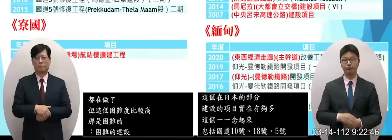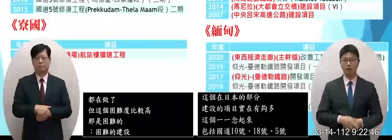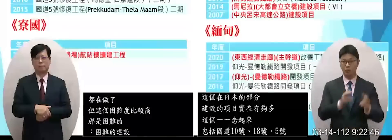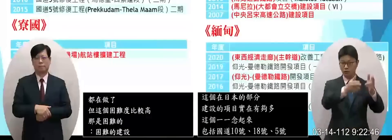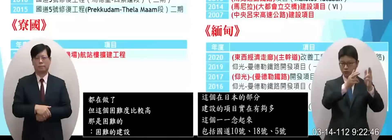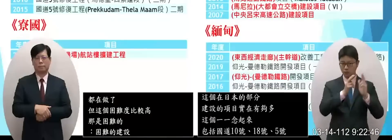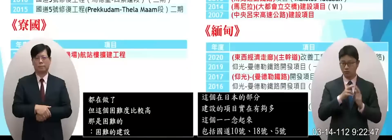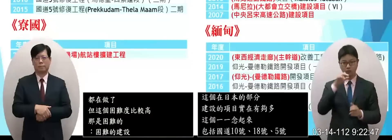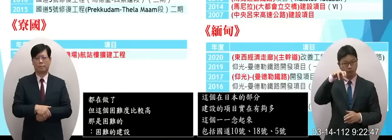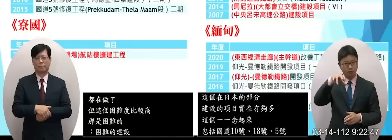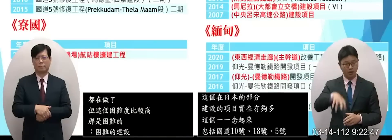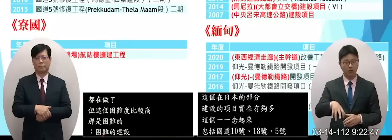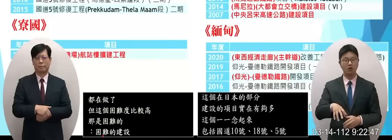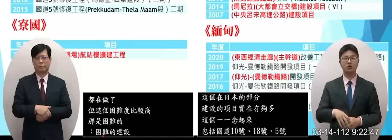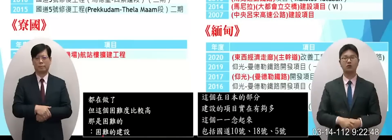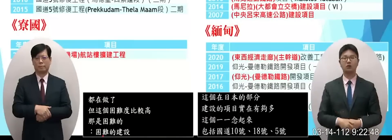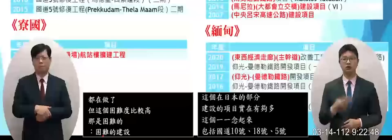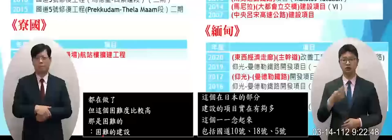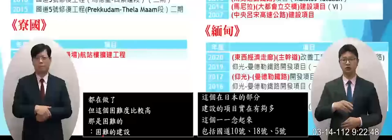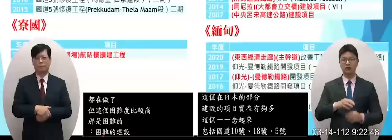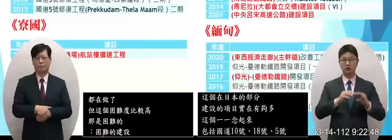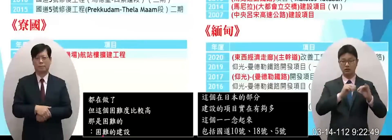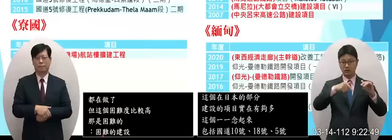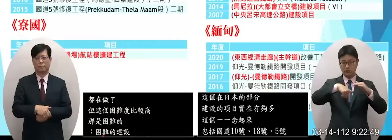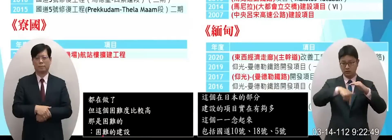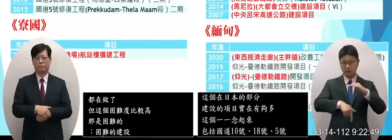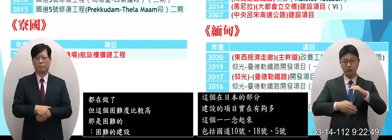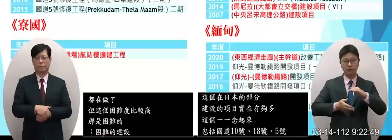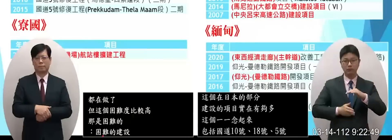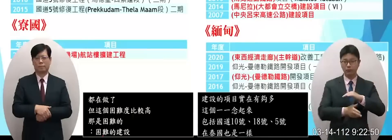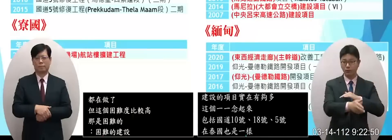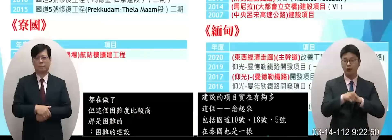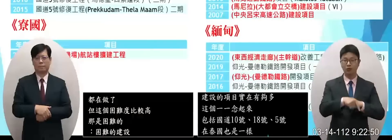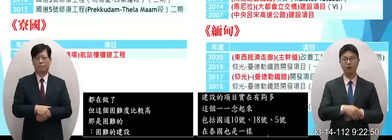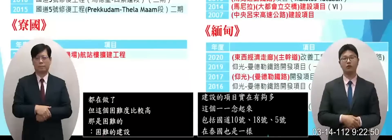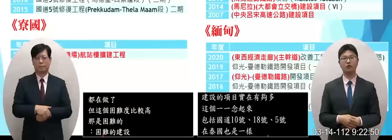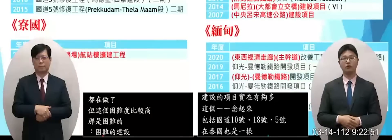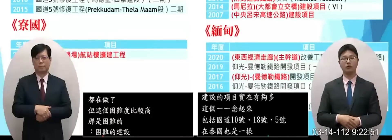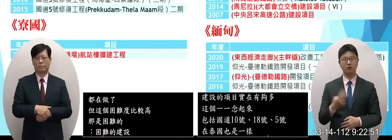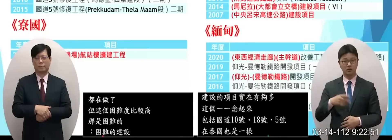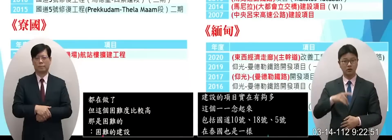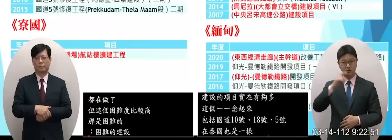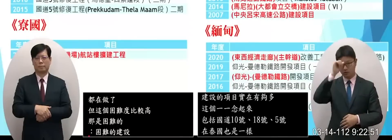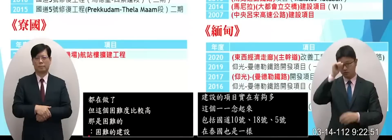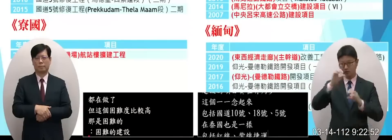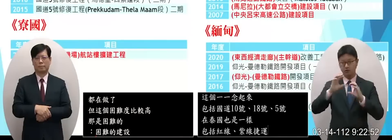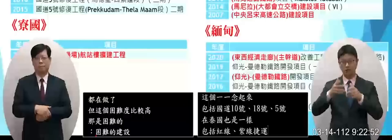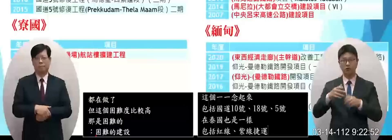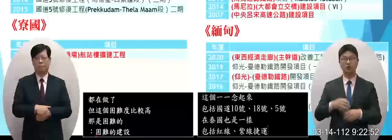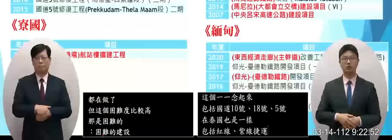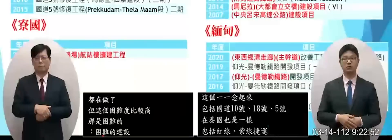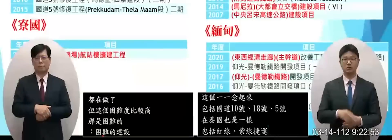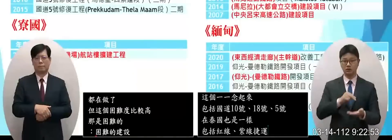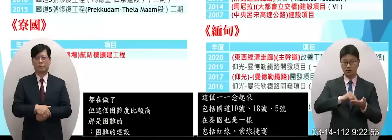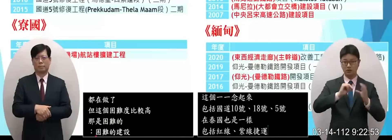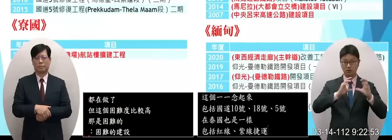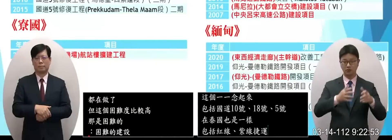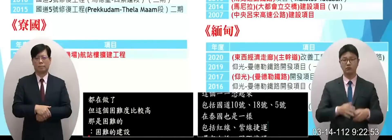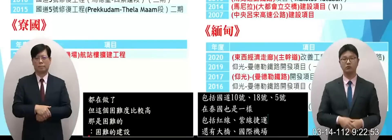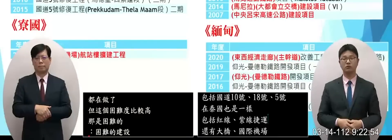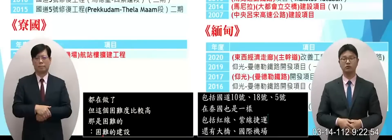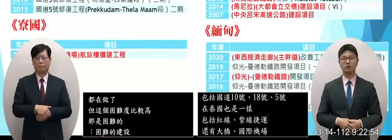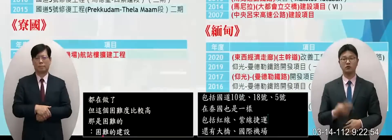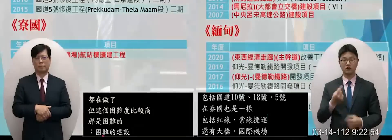桥，还有国际机场，还有地铁，曼谷地铁，好，再过来我们看印度啊、印尼，好，包括贾科达